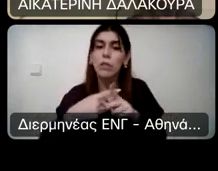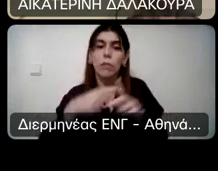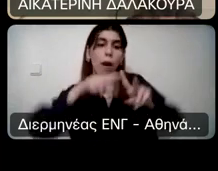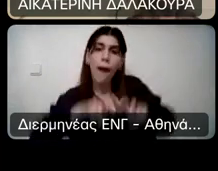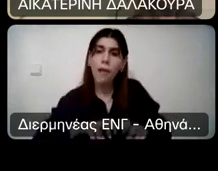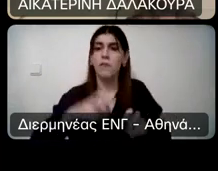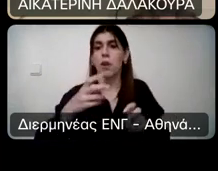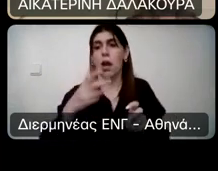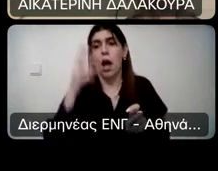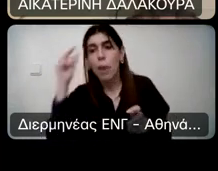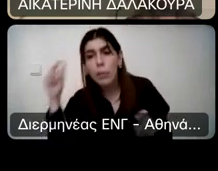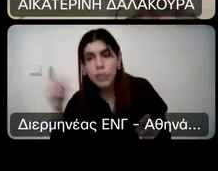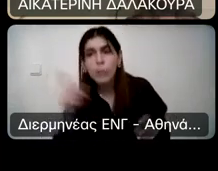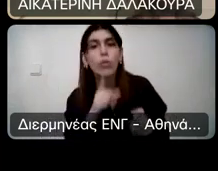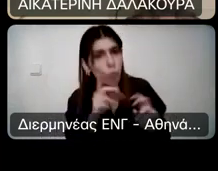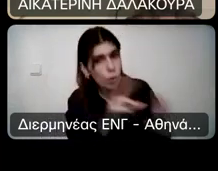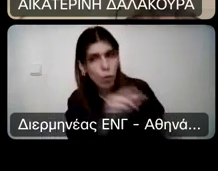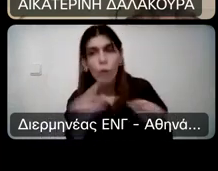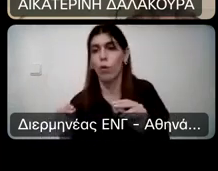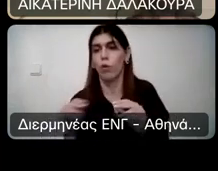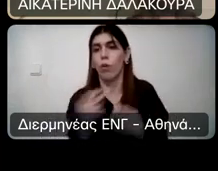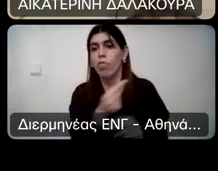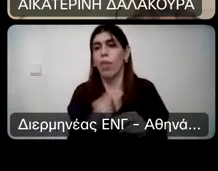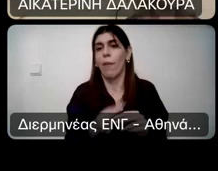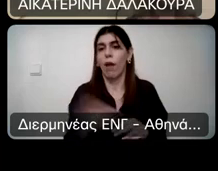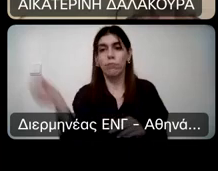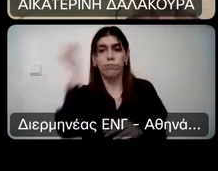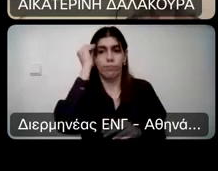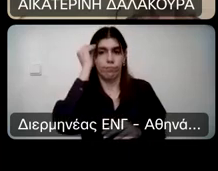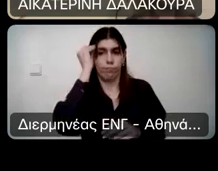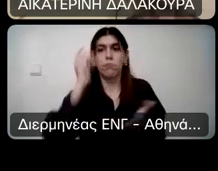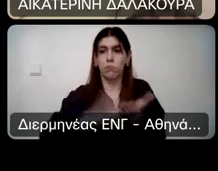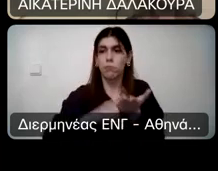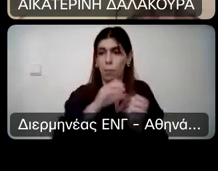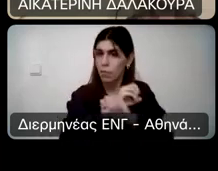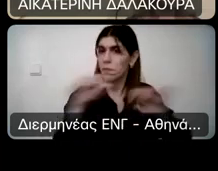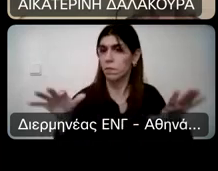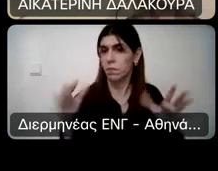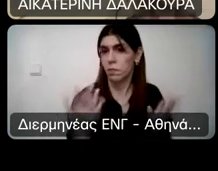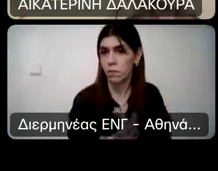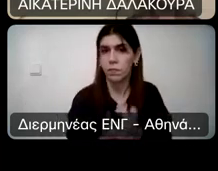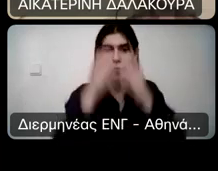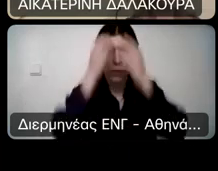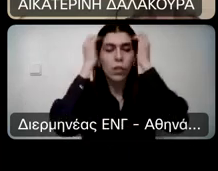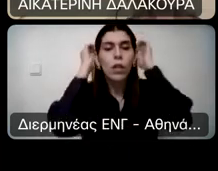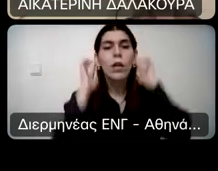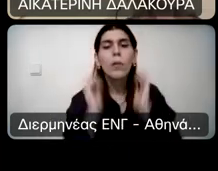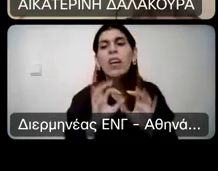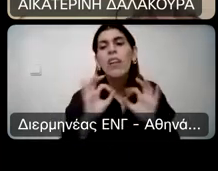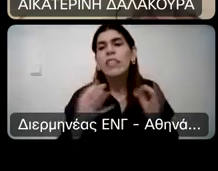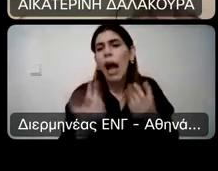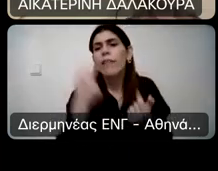ερευνητικό χώρο. Και επίσης και περισσότερες στις οποίες ας μην αναφερθώ για να κόψω κάποια